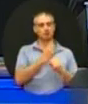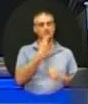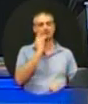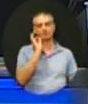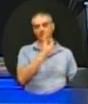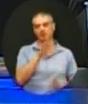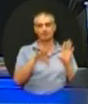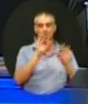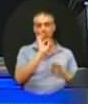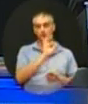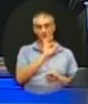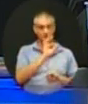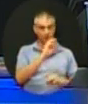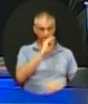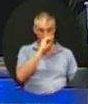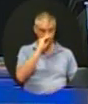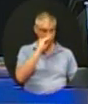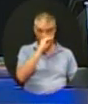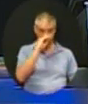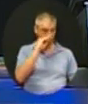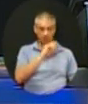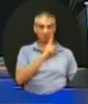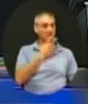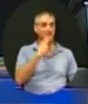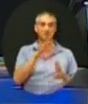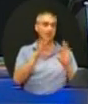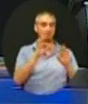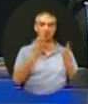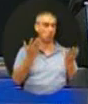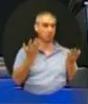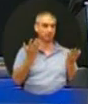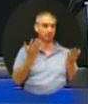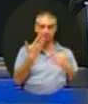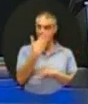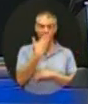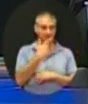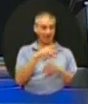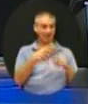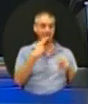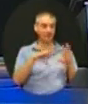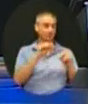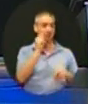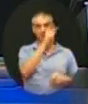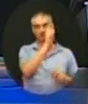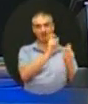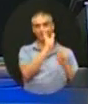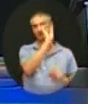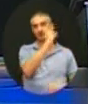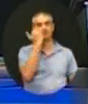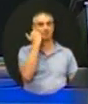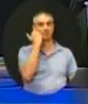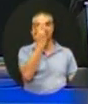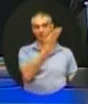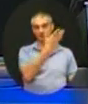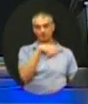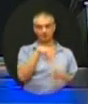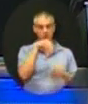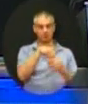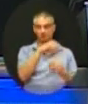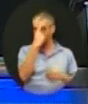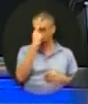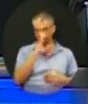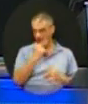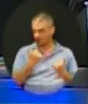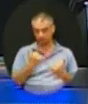הבטחת הבחירות שלו אגב היא לא היא לא הבטח בחירות למדינת ס תחת בחירות קודם כל לאזרחים האמריקאים לבוחרים ש אתה